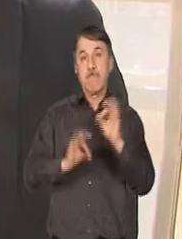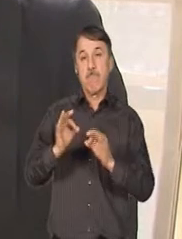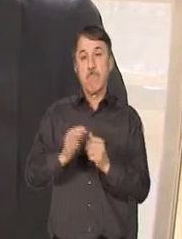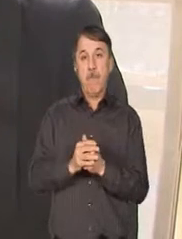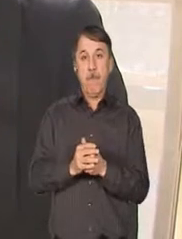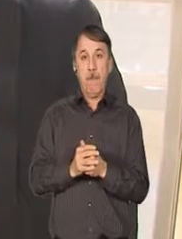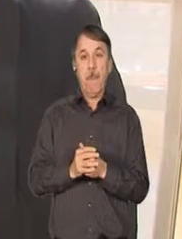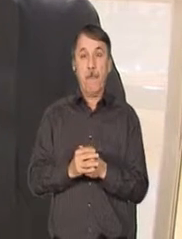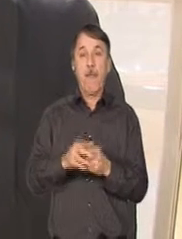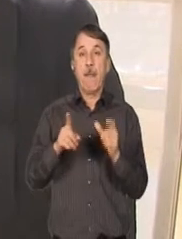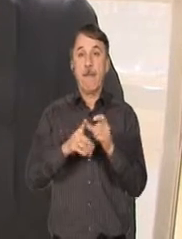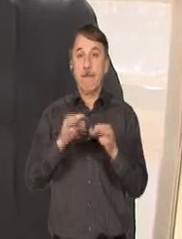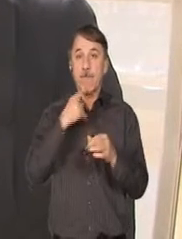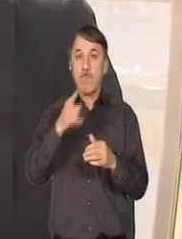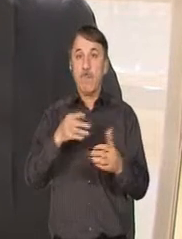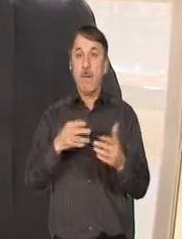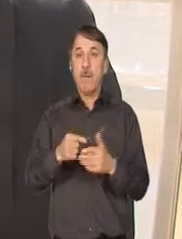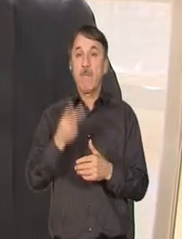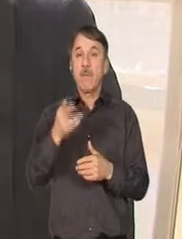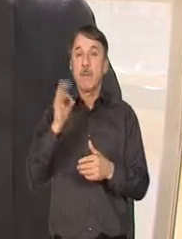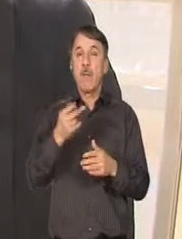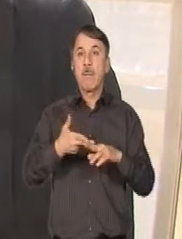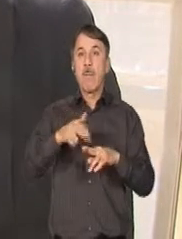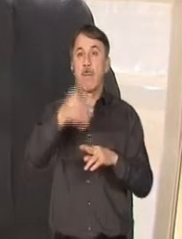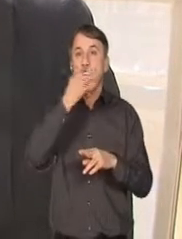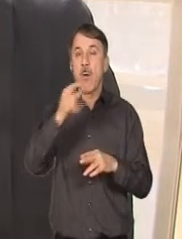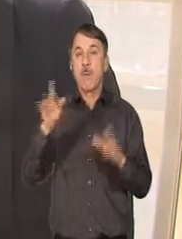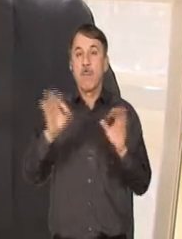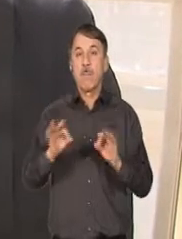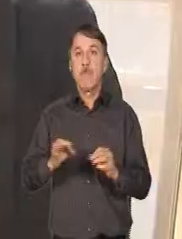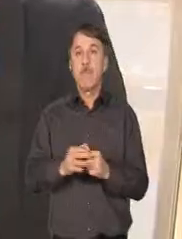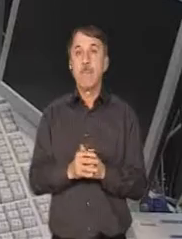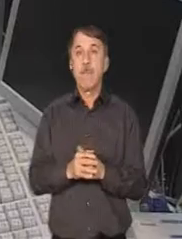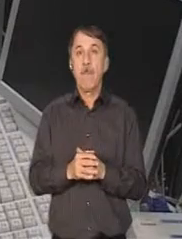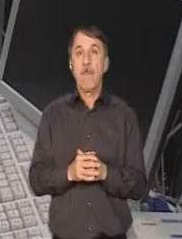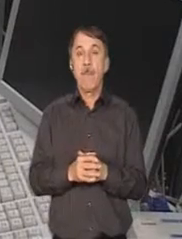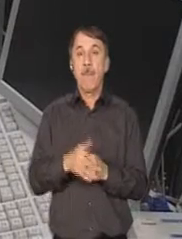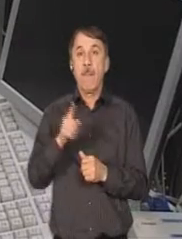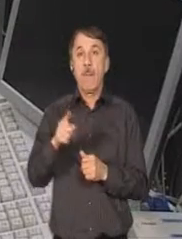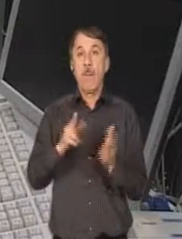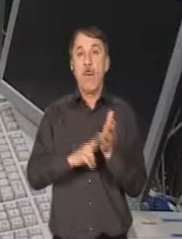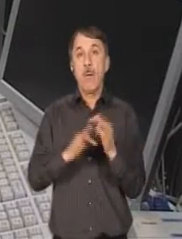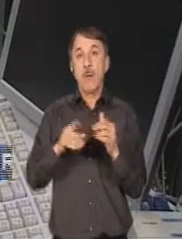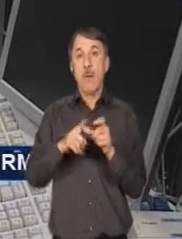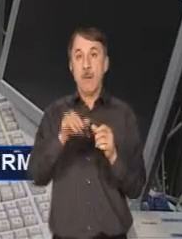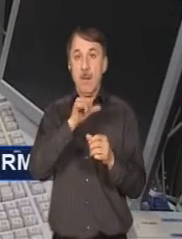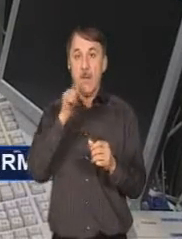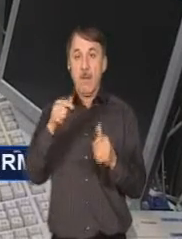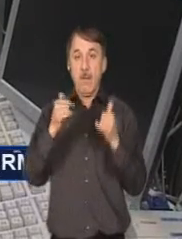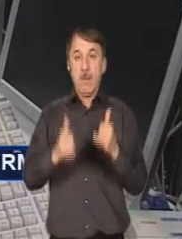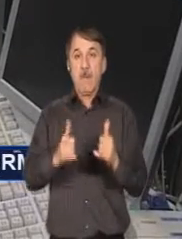za tešku materijalnu i finansijsku situaciju naših građana veoma dobar prosek. Ovo preduzeće